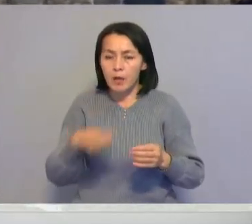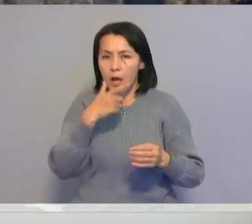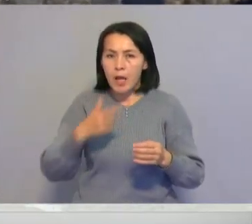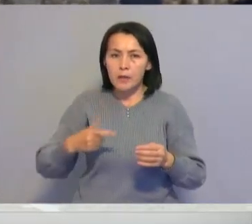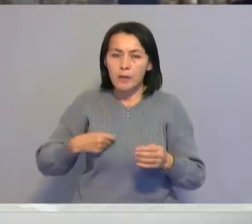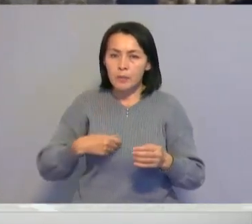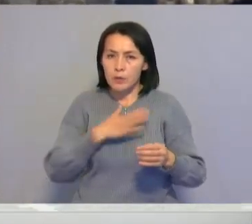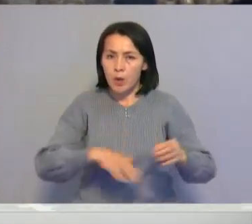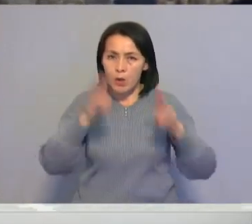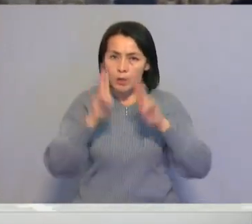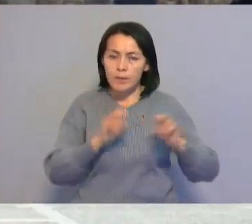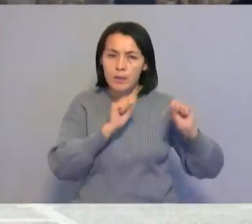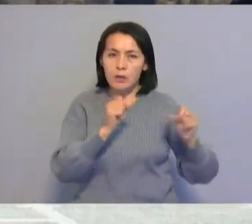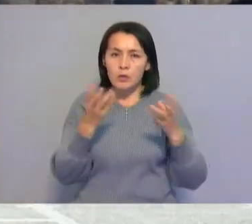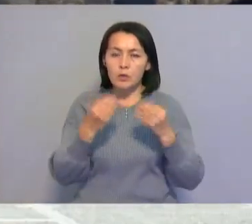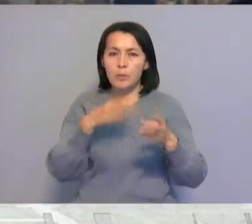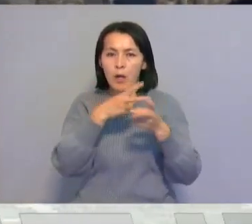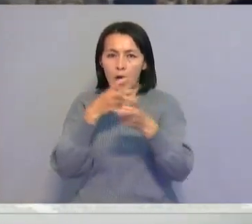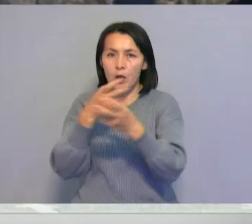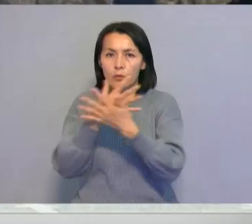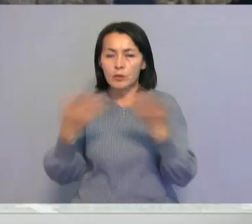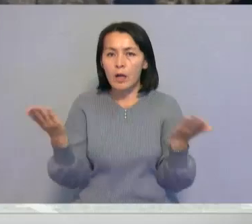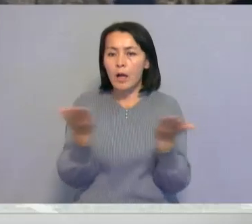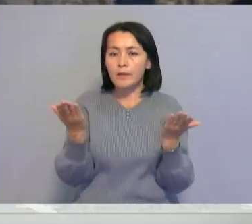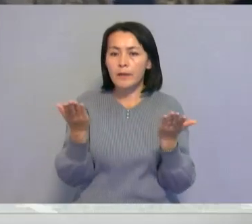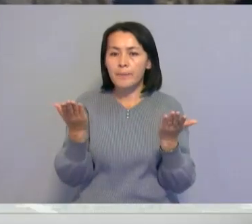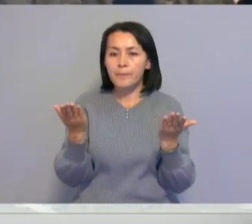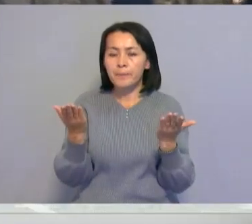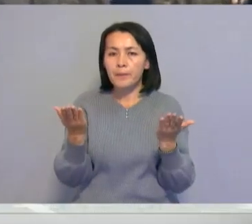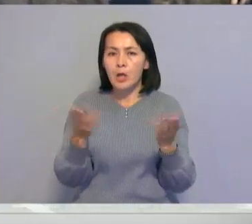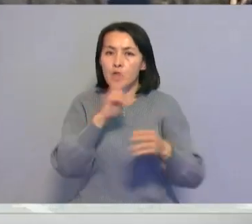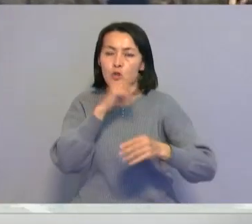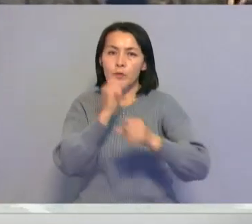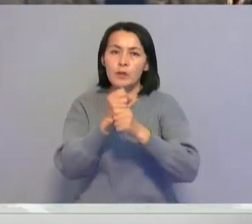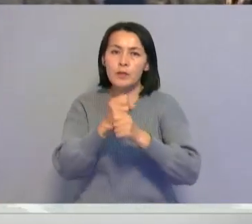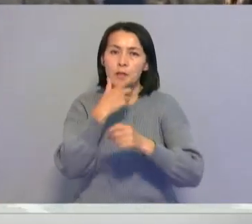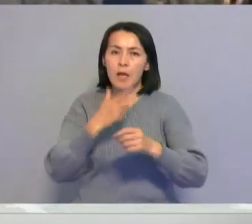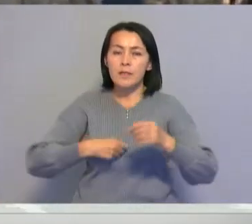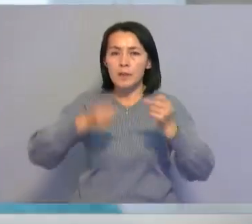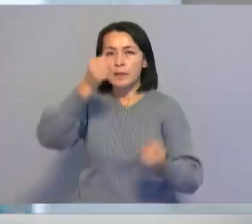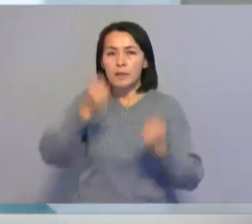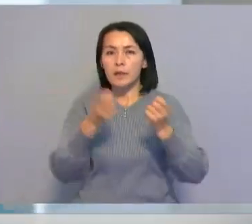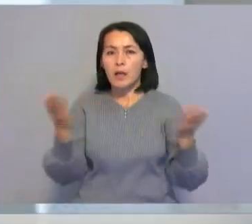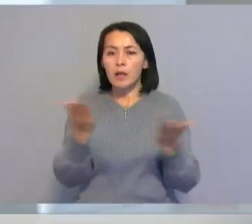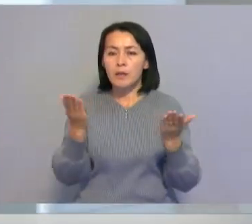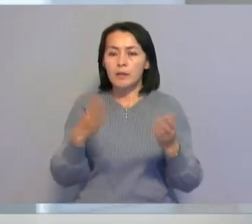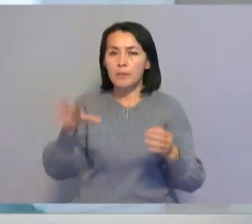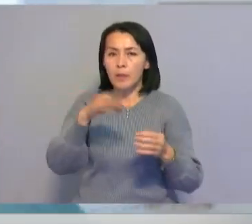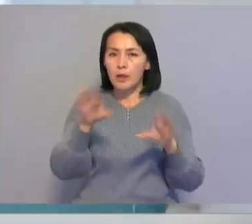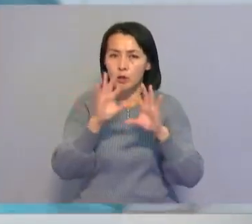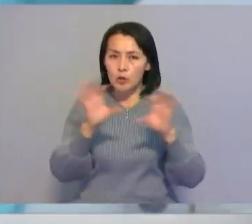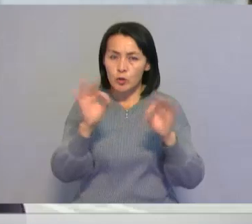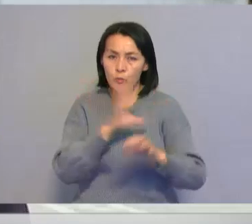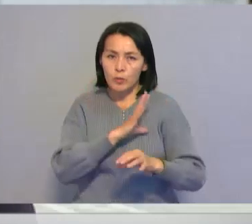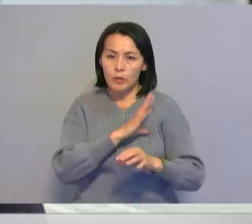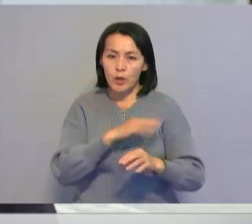әскерде болатын қауіпсіздік ережелерін, сонымен қатар қару-жарақтың қандай қалай жұмыс жасайтынын, әскери техникалардың қалай қолданылатынын егжей-тегжейлі